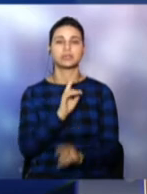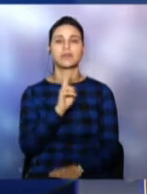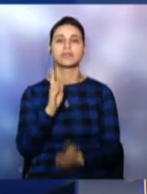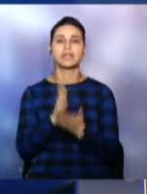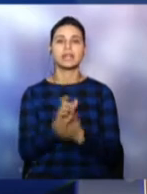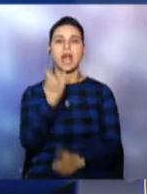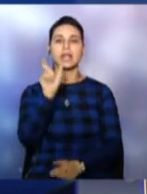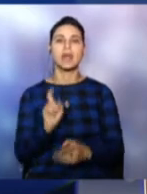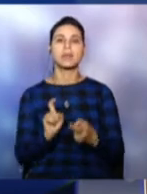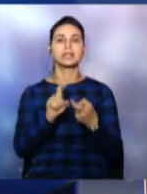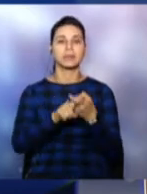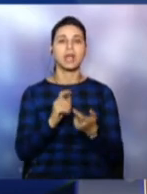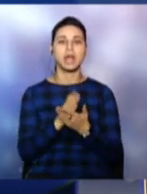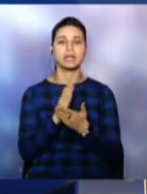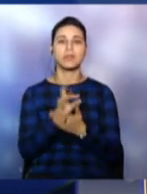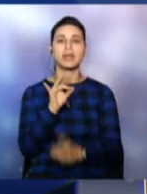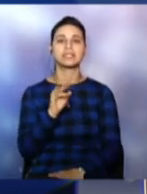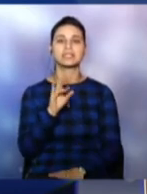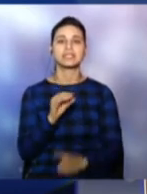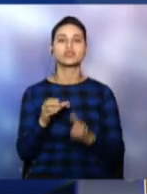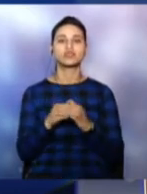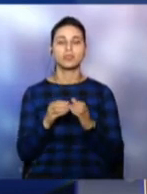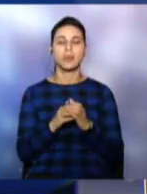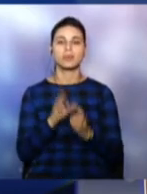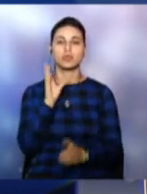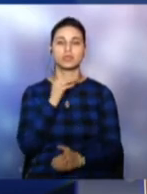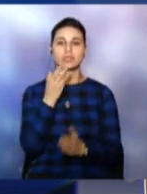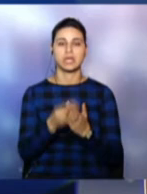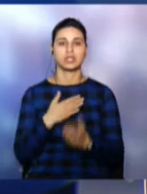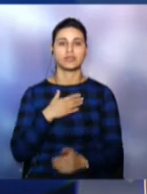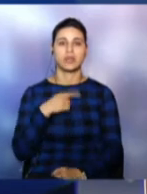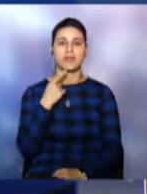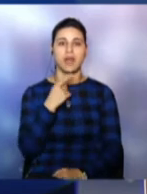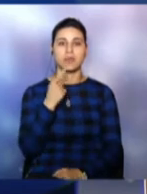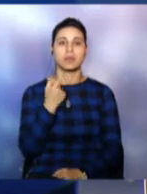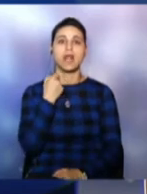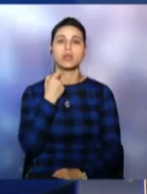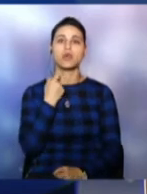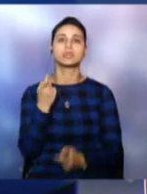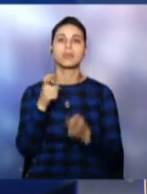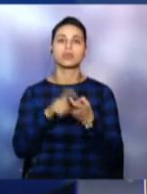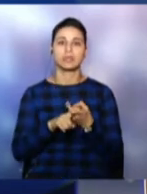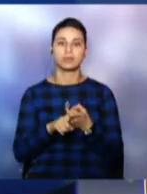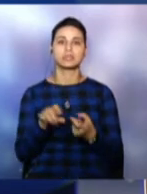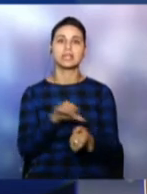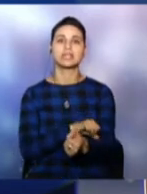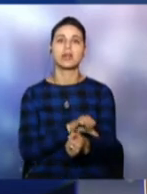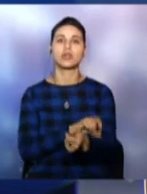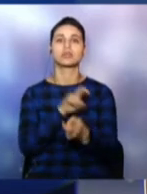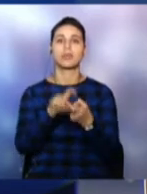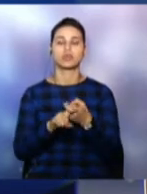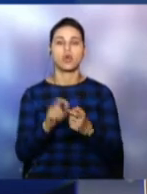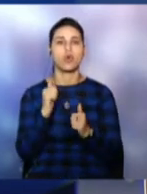კოფეინდამოკიდებულებისათვის არსებობენ თუ არა რისკის ჯგუფები? იმიტომ რომ როდესაც ჩვენ ლაპარაკობთ ალკოჰოლდამოკიდებულებაზე,